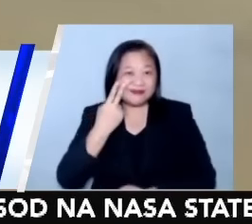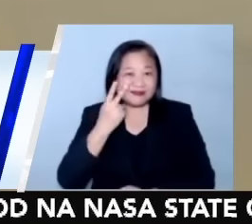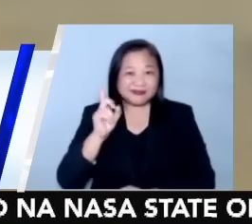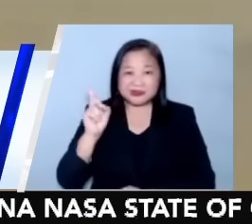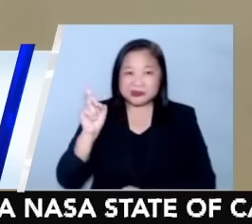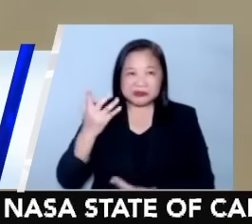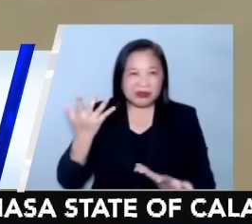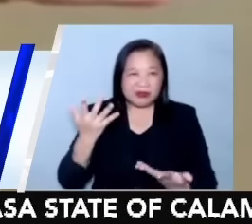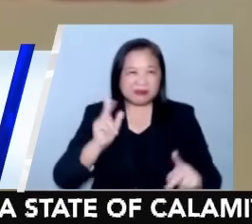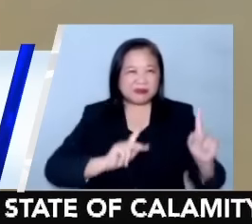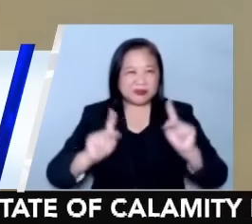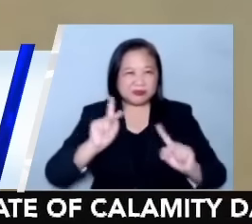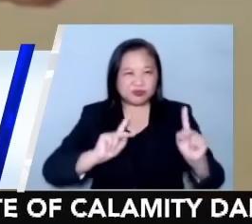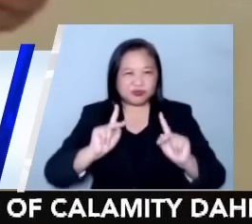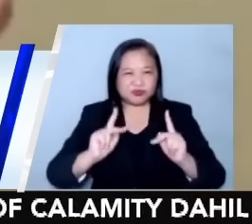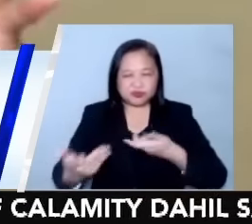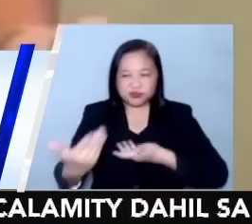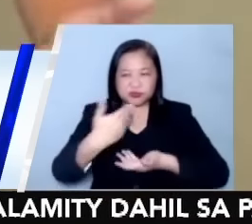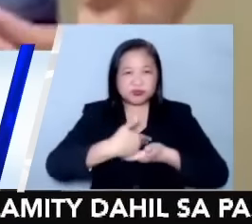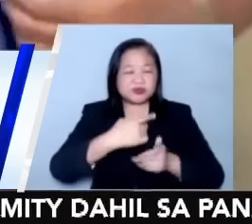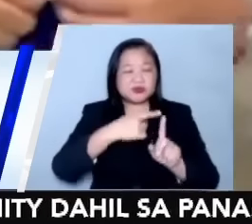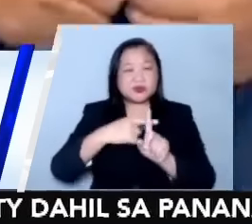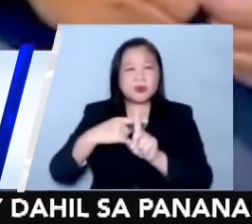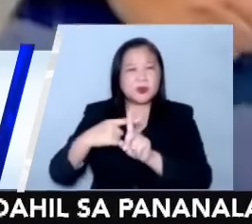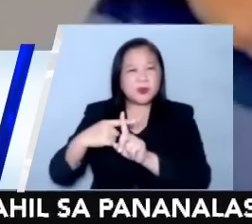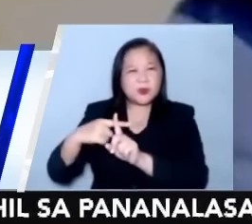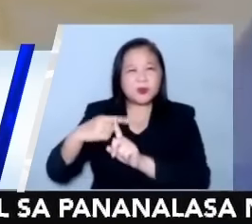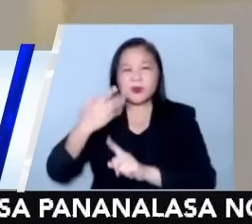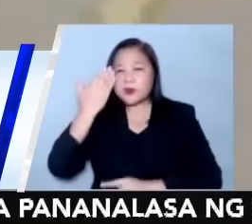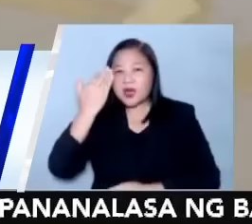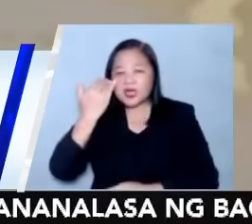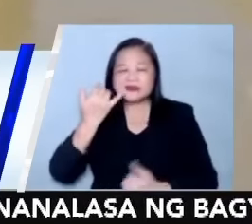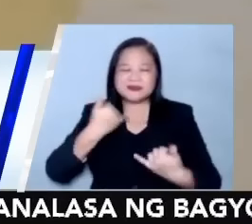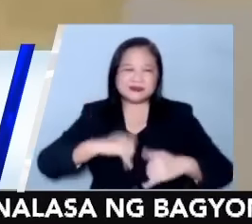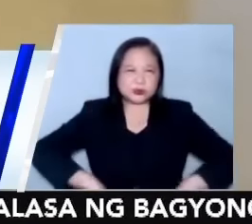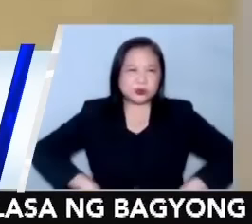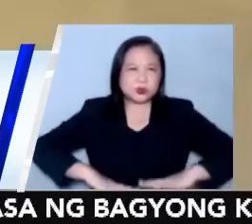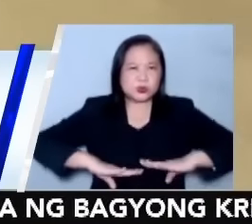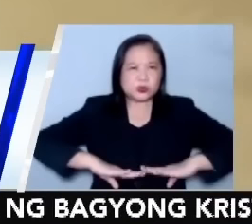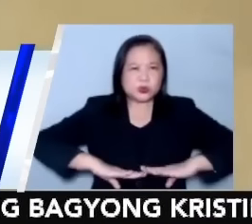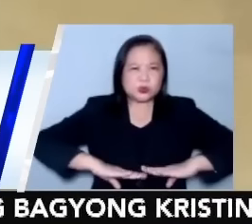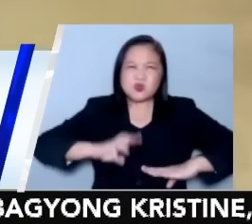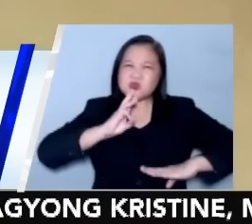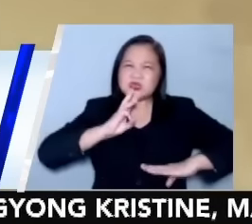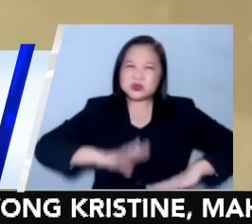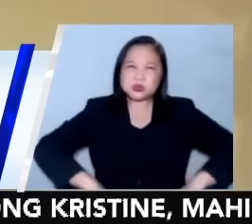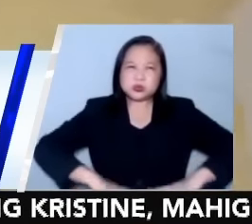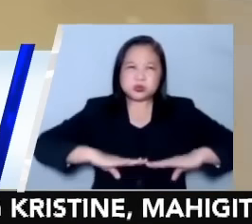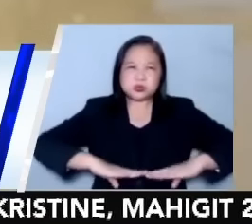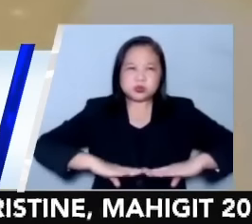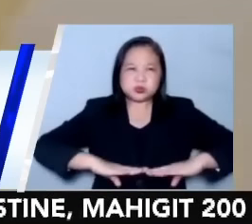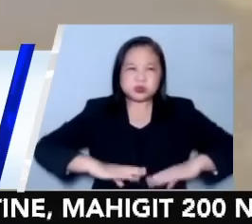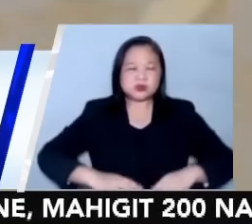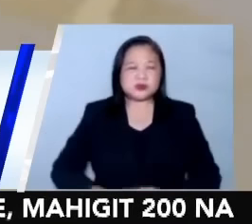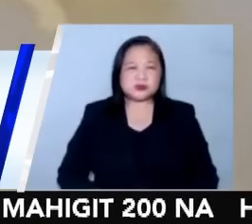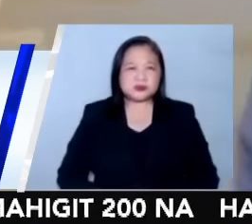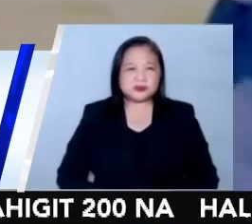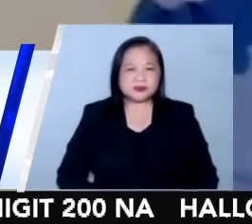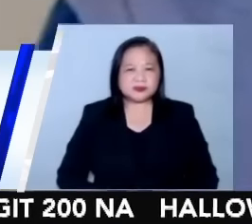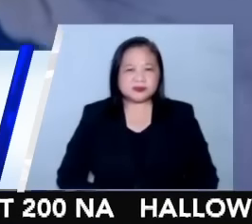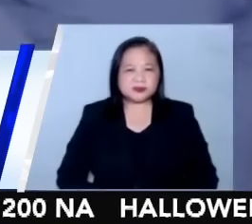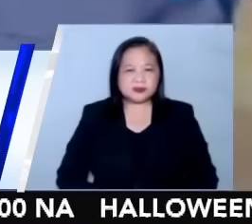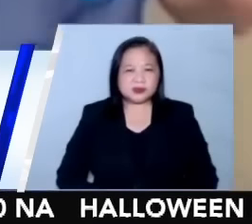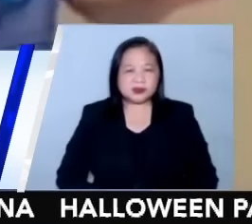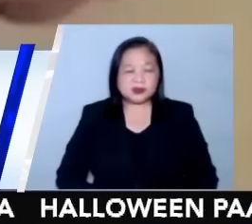na dumadalaw sa mga punto dahil nga po hanggang bewang pa rin ang taas ng tubig. Ang sinasabi po ng